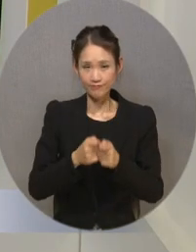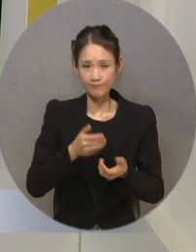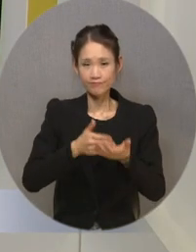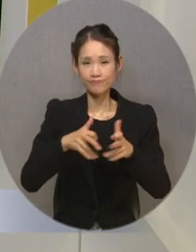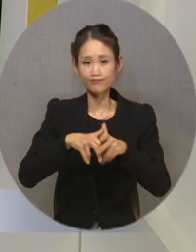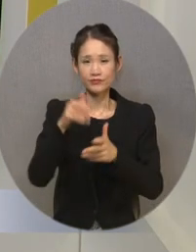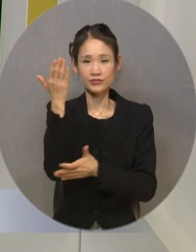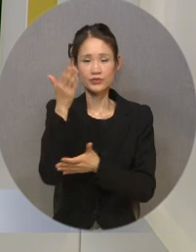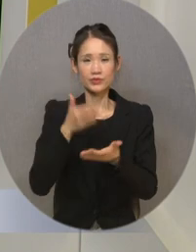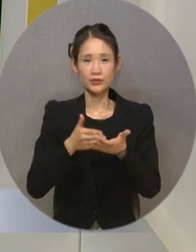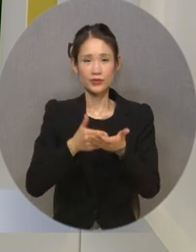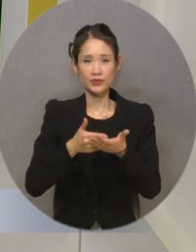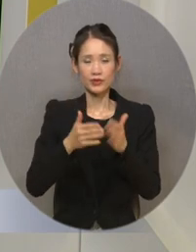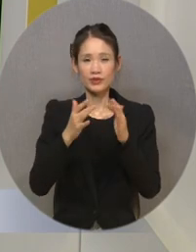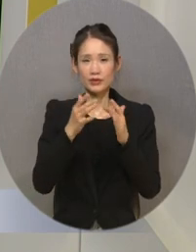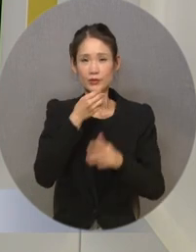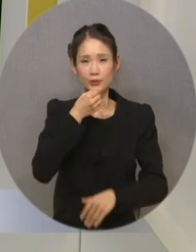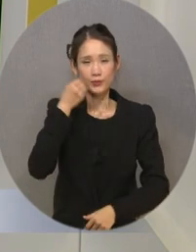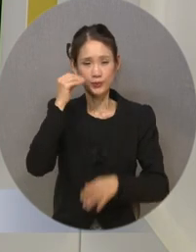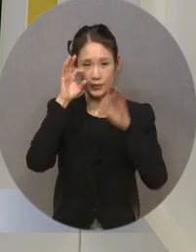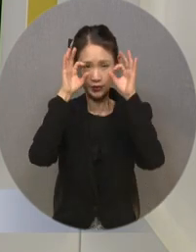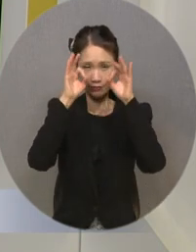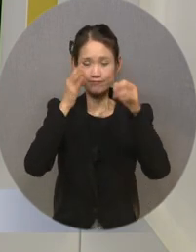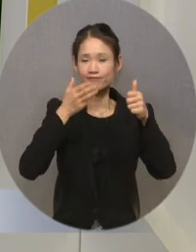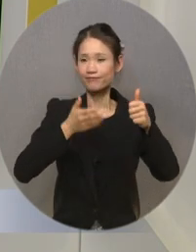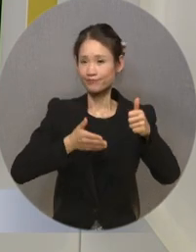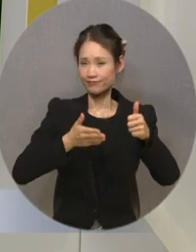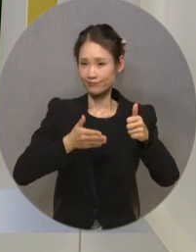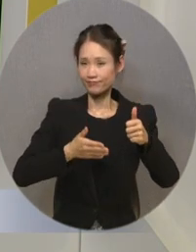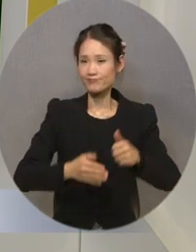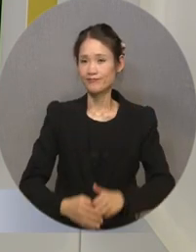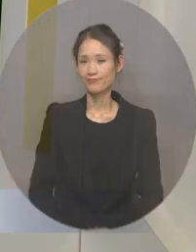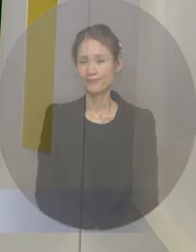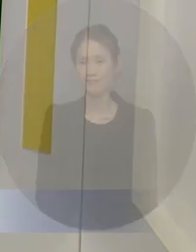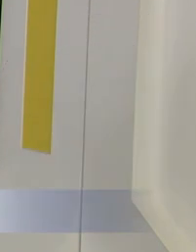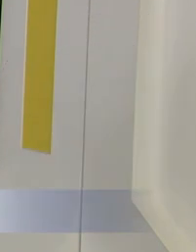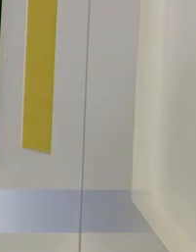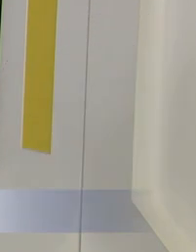뉴스는 장애인 신문과 웰페어뉴스 홈페이지를 통해 확인할 수 있습니다